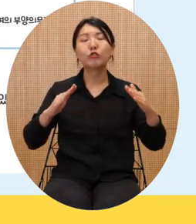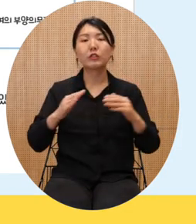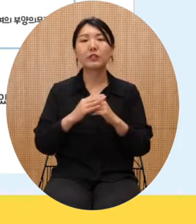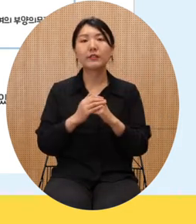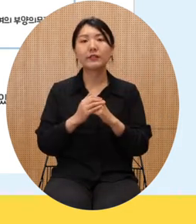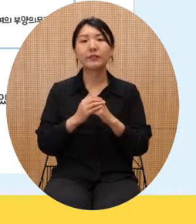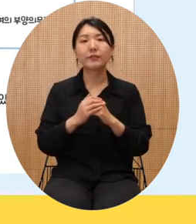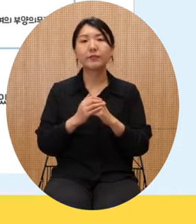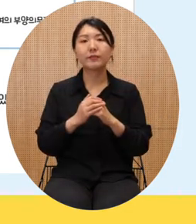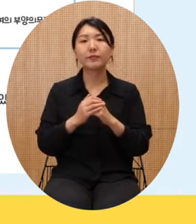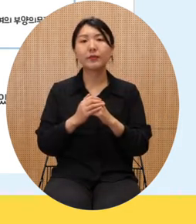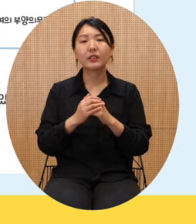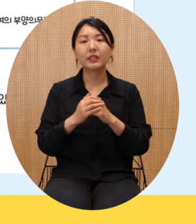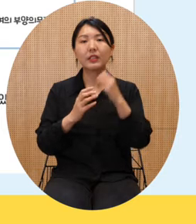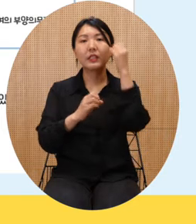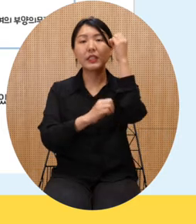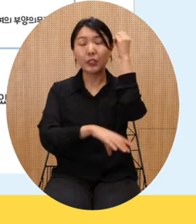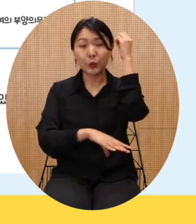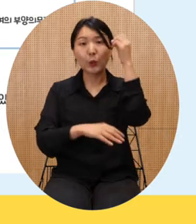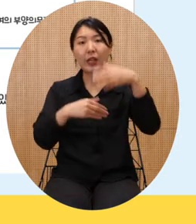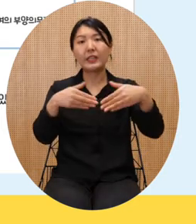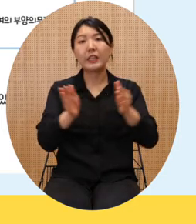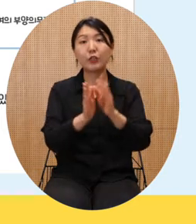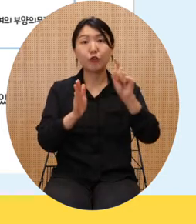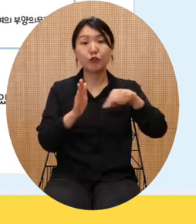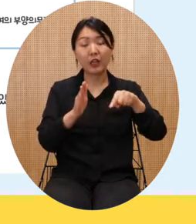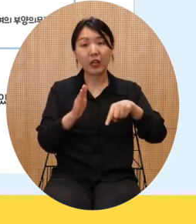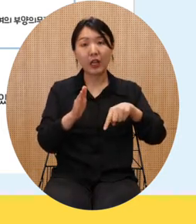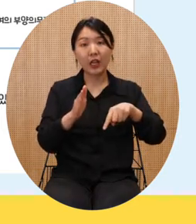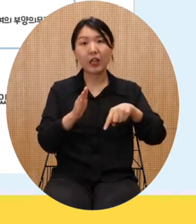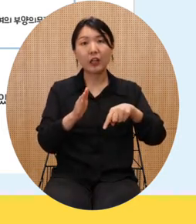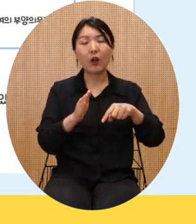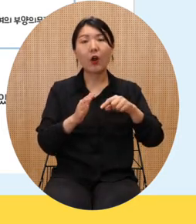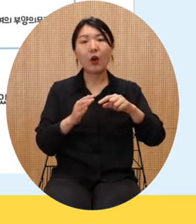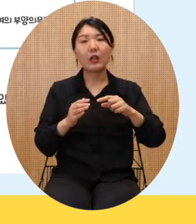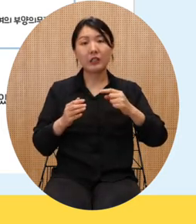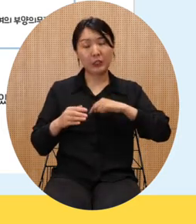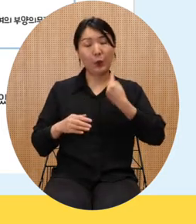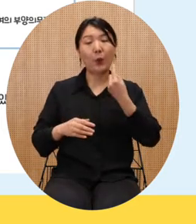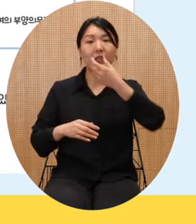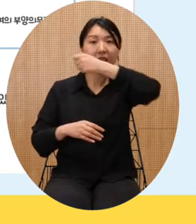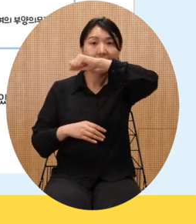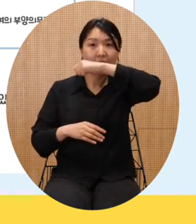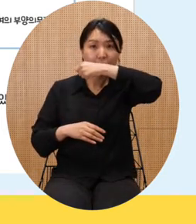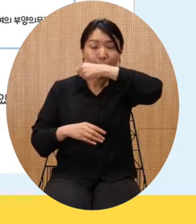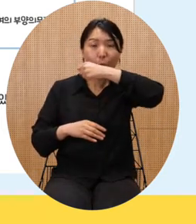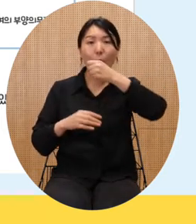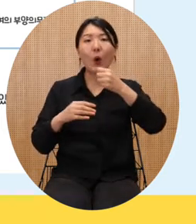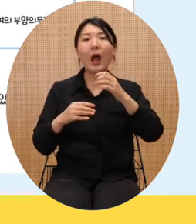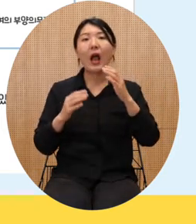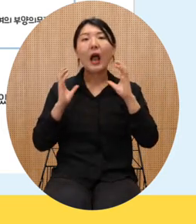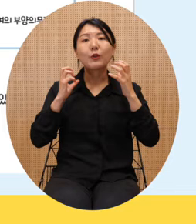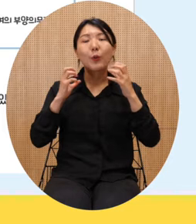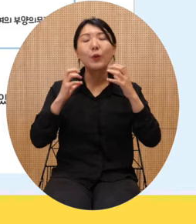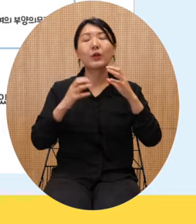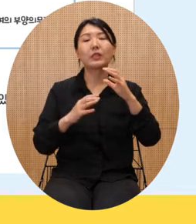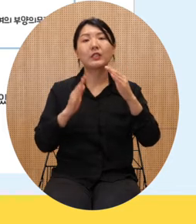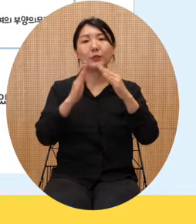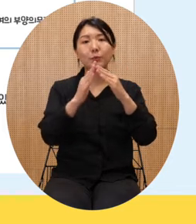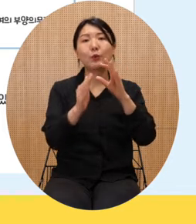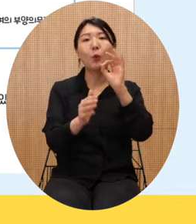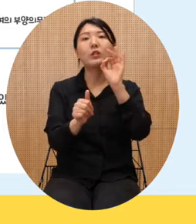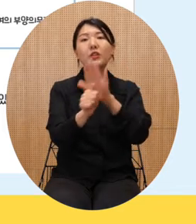정도가 시흥, 그러니까 기초 지자체에서는 자체 예산으로 아동 가구에도 주거비 지원을 하고